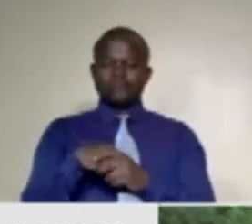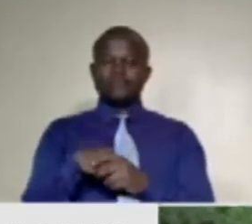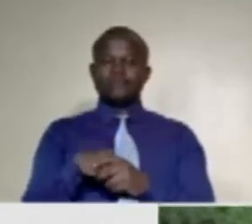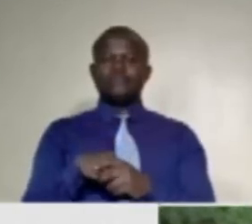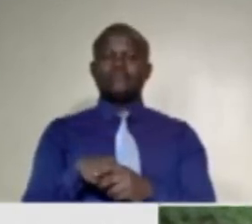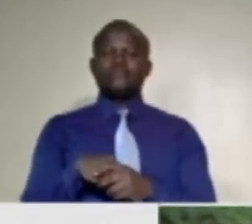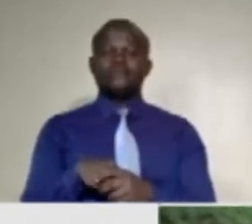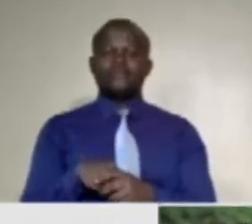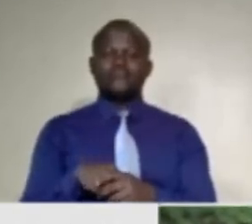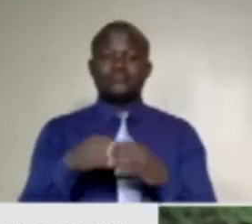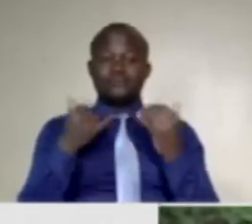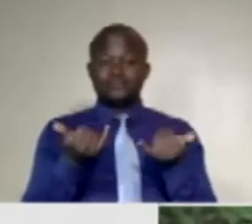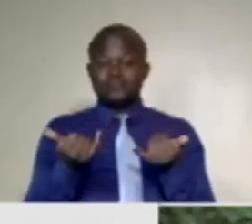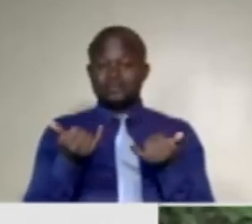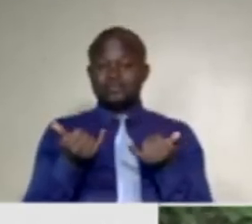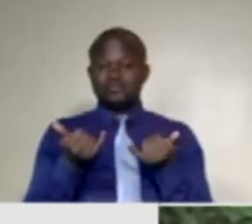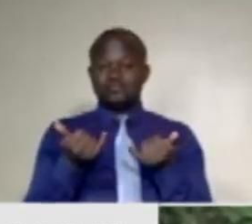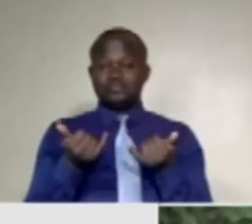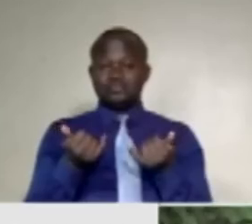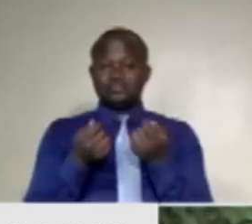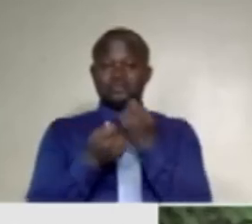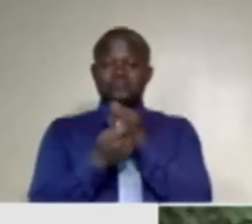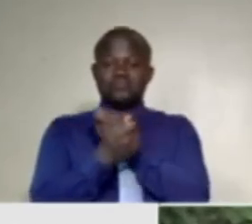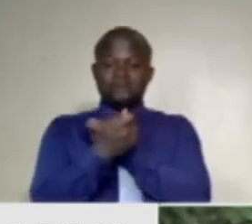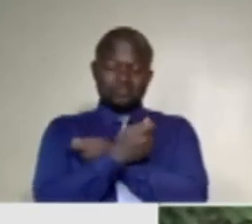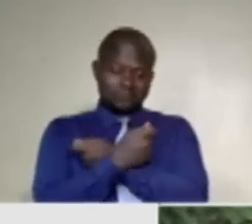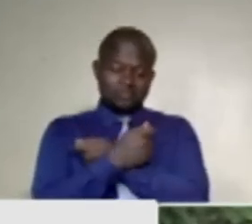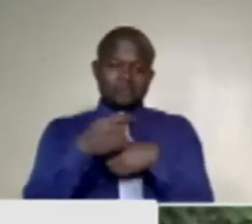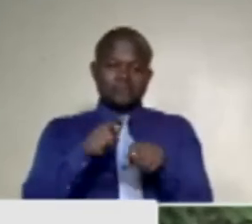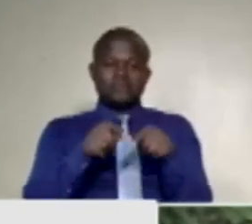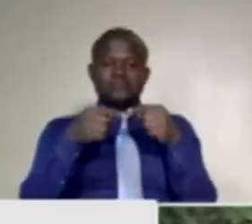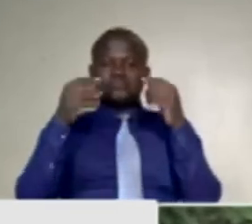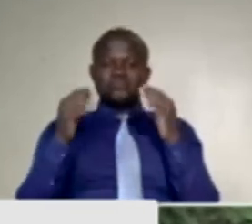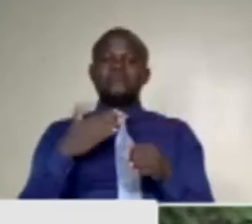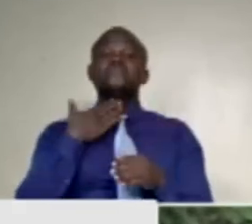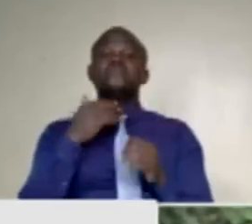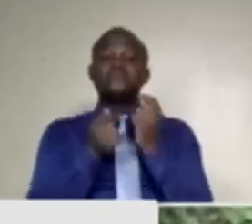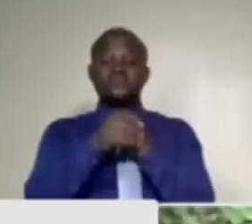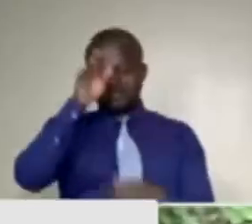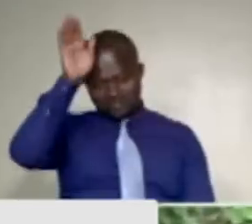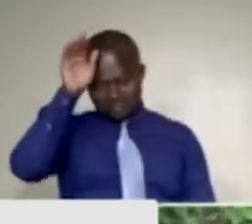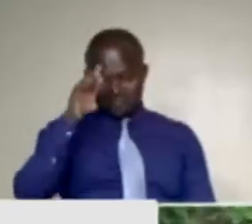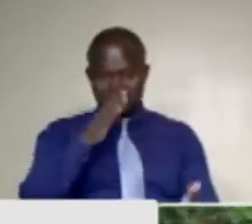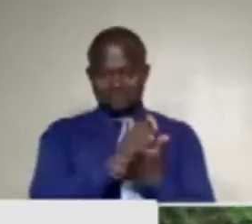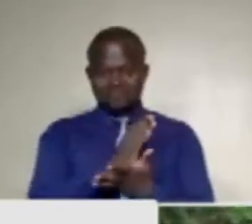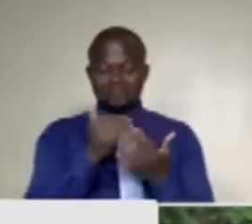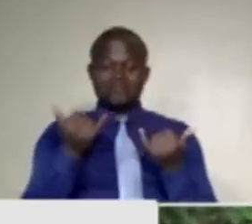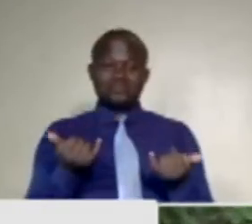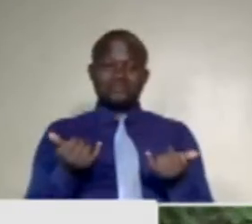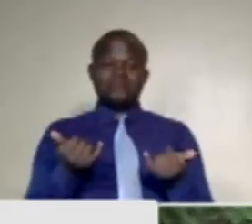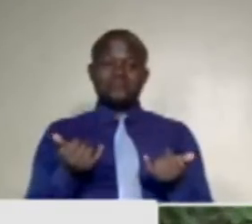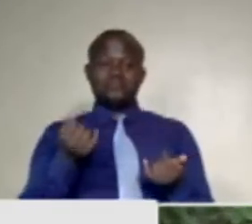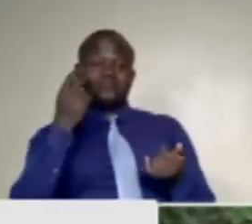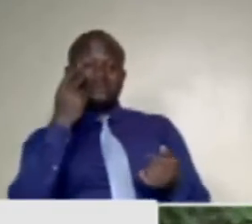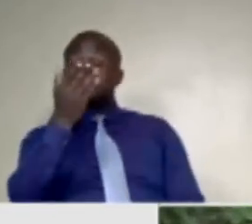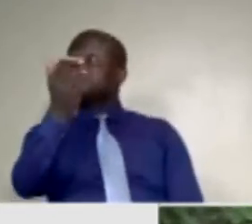no kurungu biga yatugize kumwaza ashaka yatugize imbwa mbega. Ubu ngubu wese